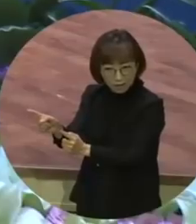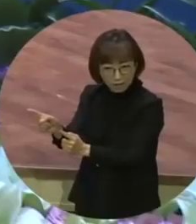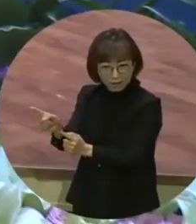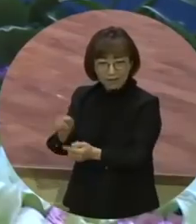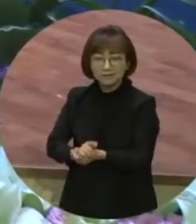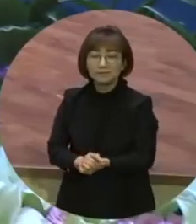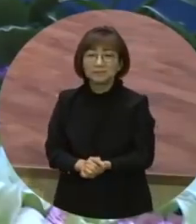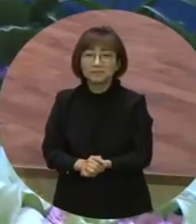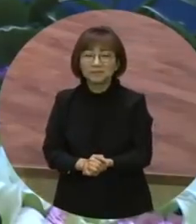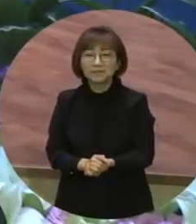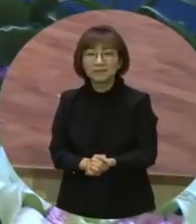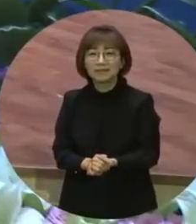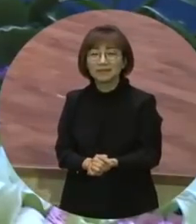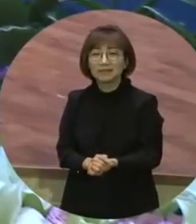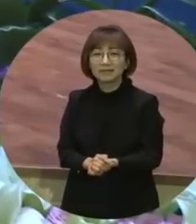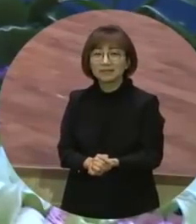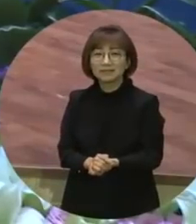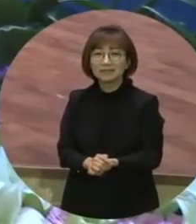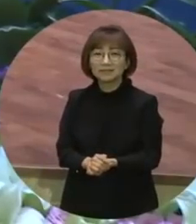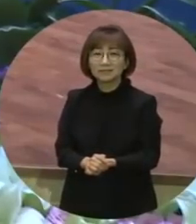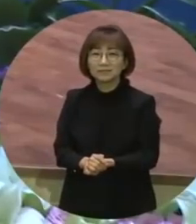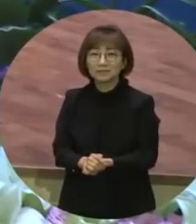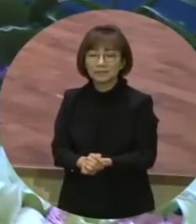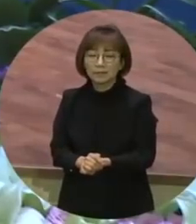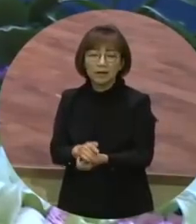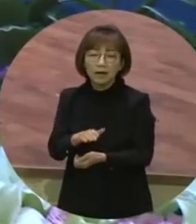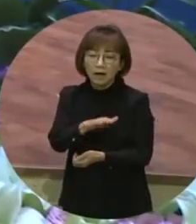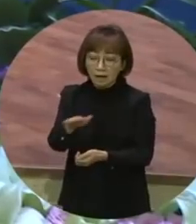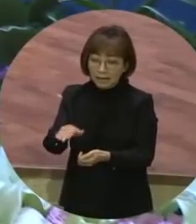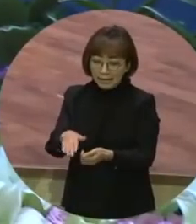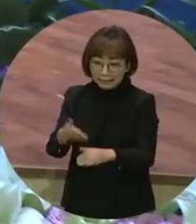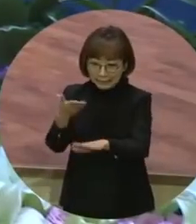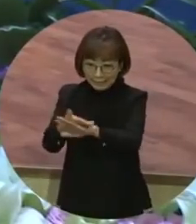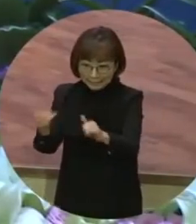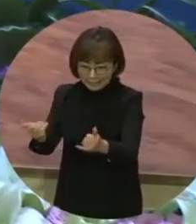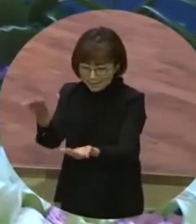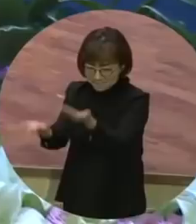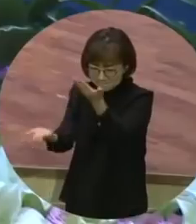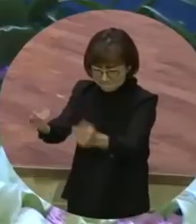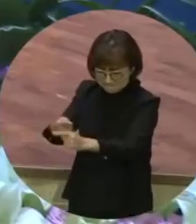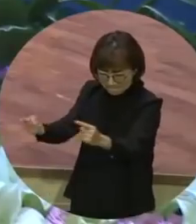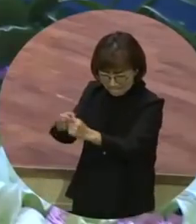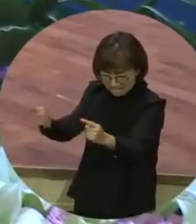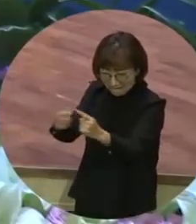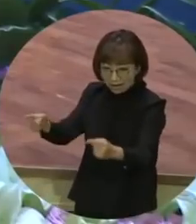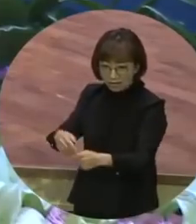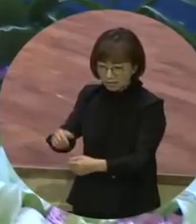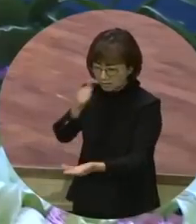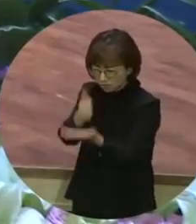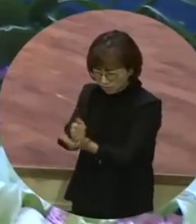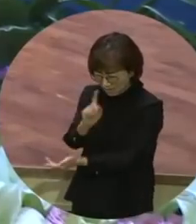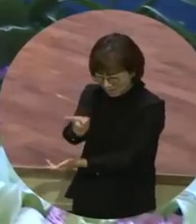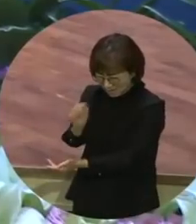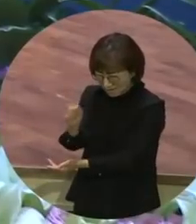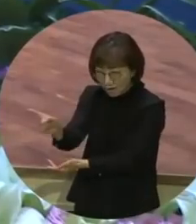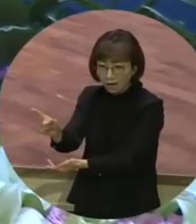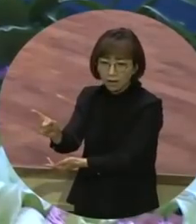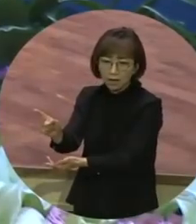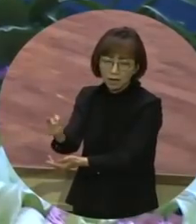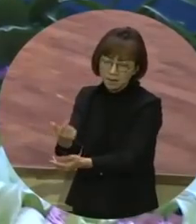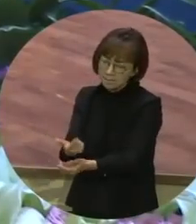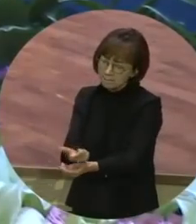이것은 우리가 지금 당장 깨야 될 예틀이에요. 땅을 판단한 사람, 특별히 한국 사람은